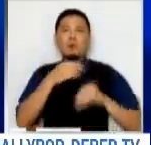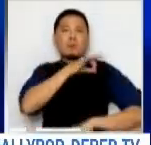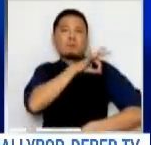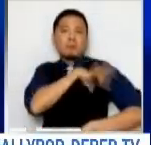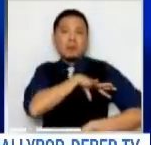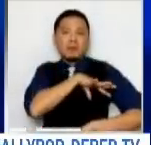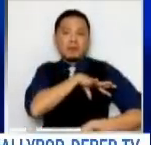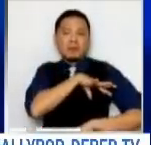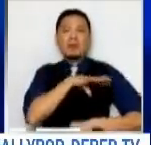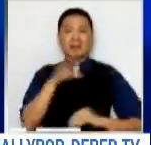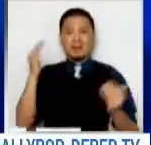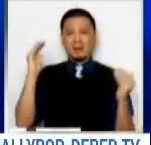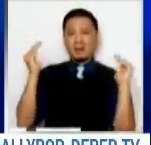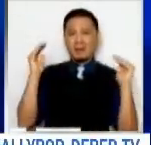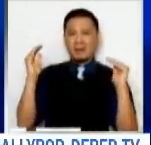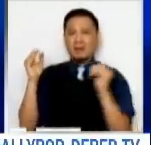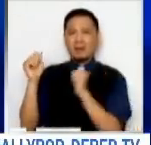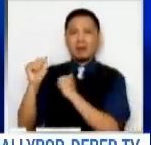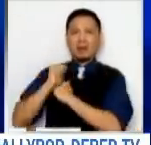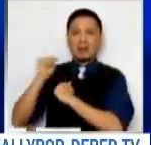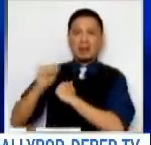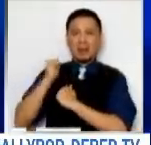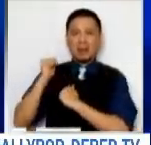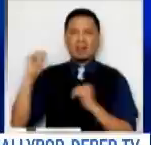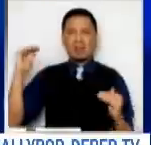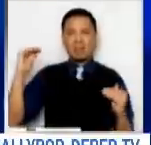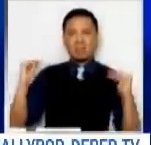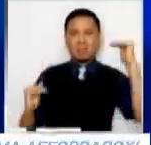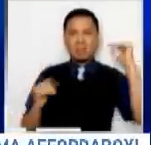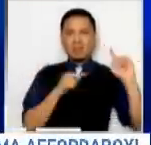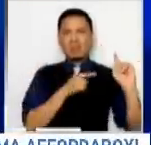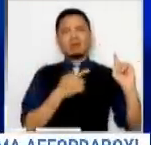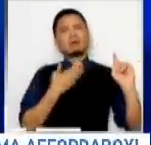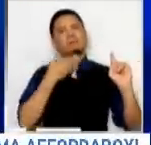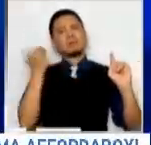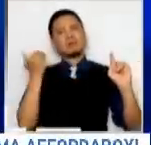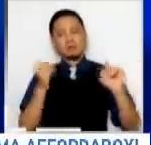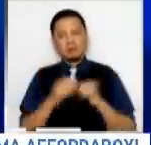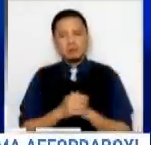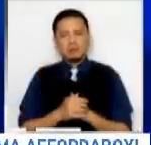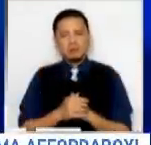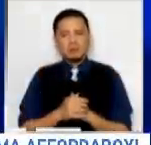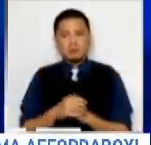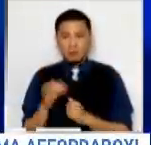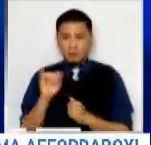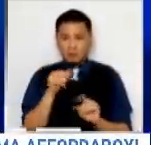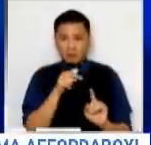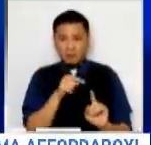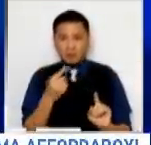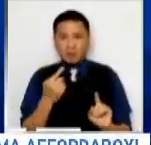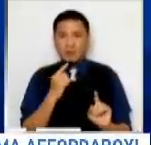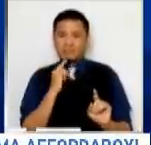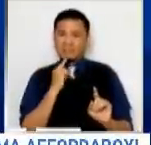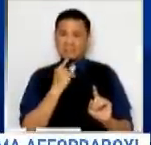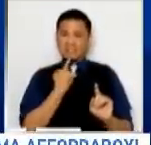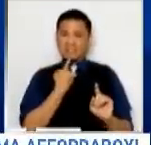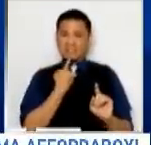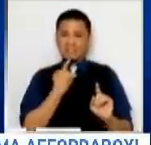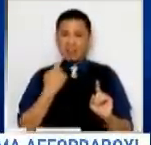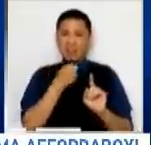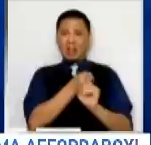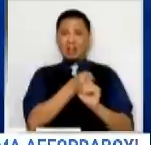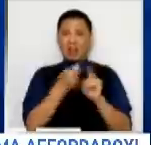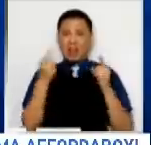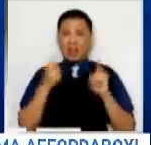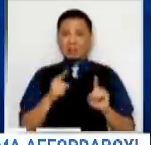At napakaliit lamang ng porsyento ng mga naitatala at napapatunayang seryosong adverse effects ng mga ito. Para raw matuguran